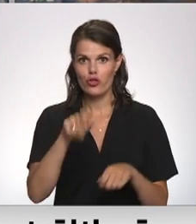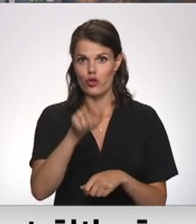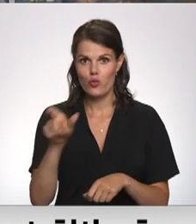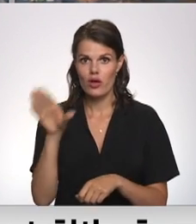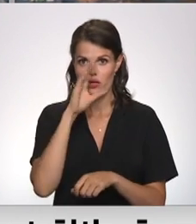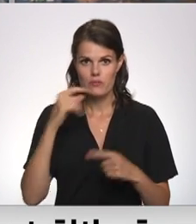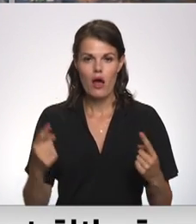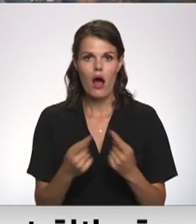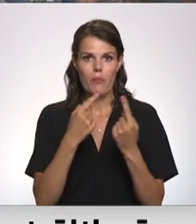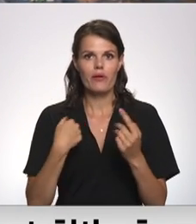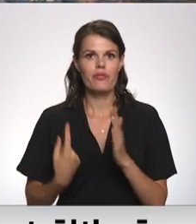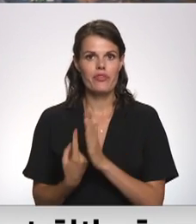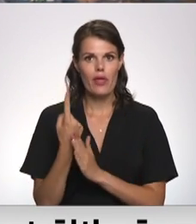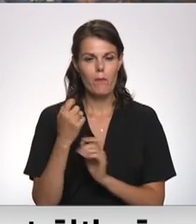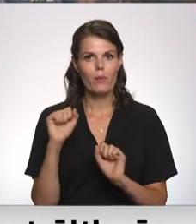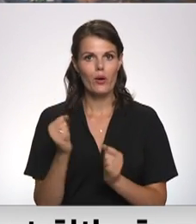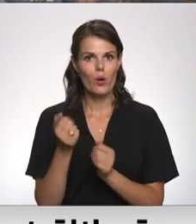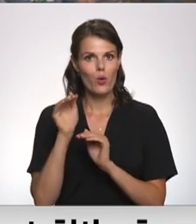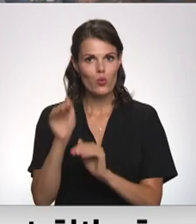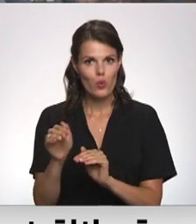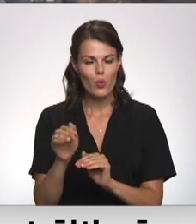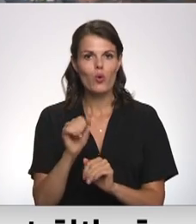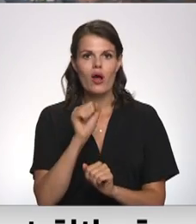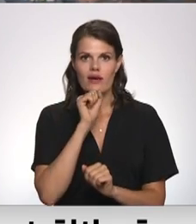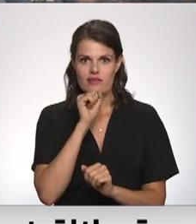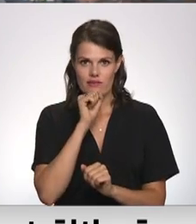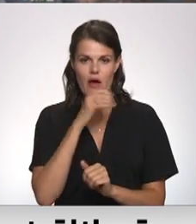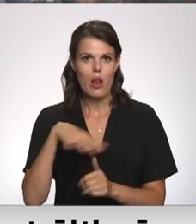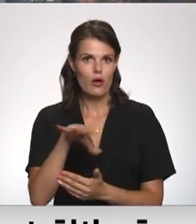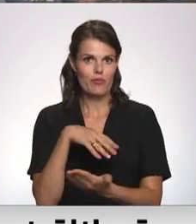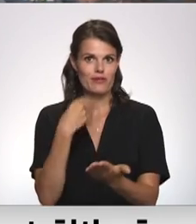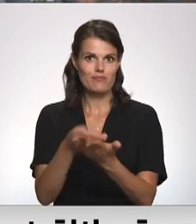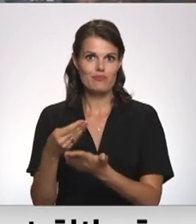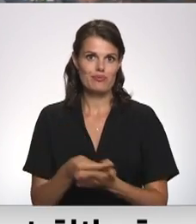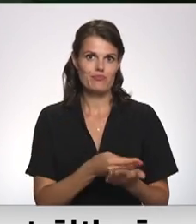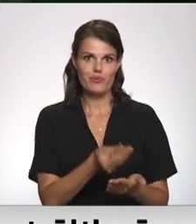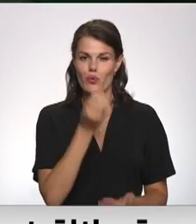nodrošināt atbilstīgu temperatūru produkcijai, kas vēlāk nonāk mūsu pusdienu šķīvjos.